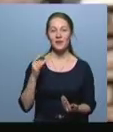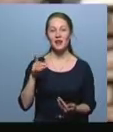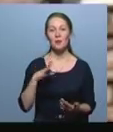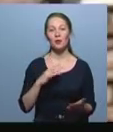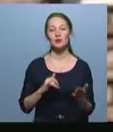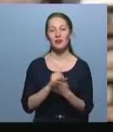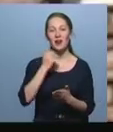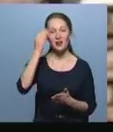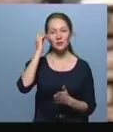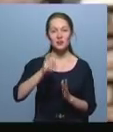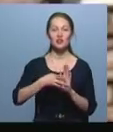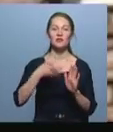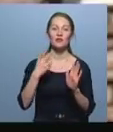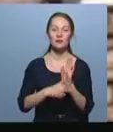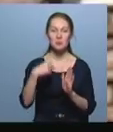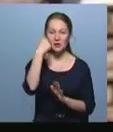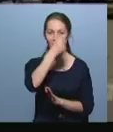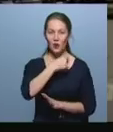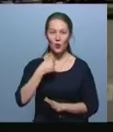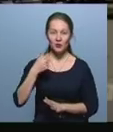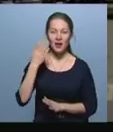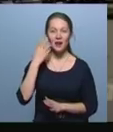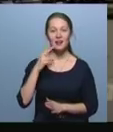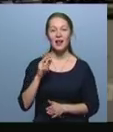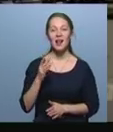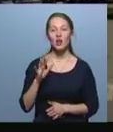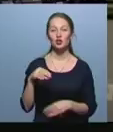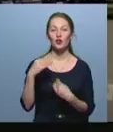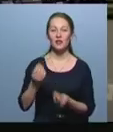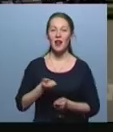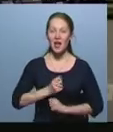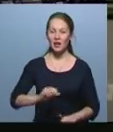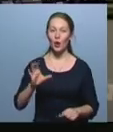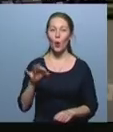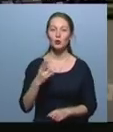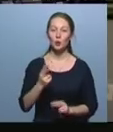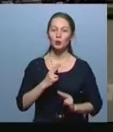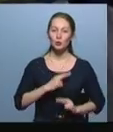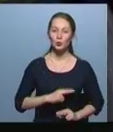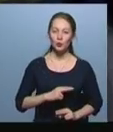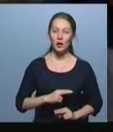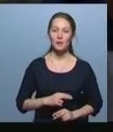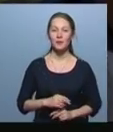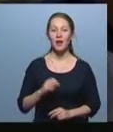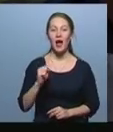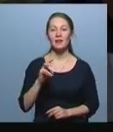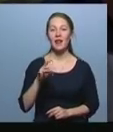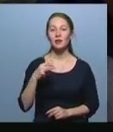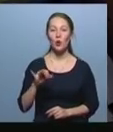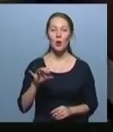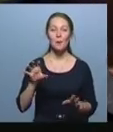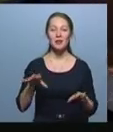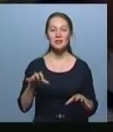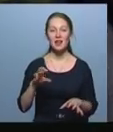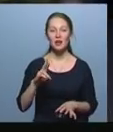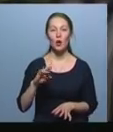летом 1980-го, когда Калашникова присвоили звание Героя соцтруда. Анатолий Ромашкин, в то время председатель